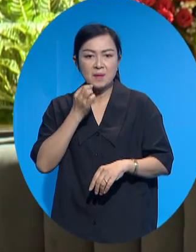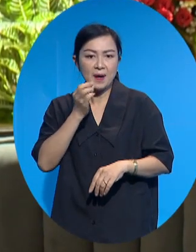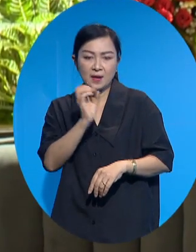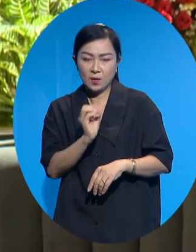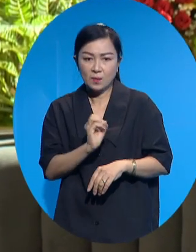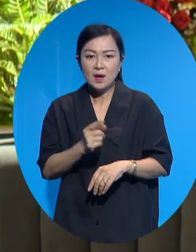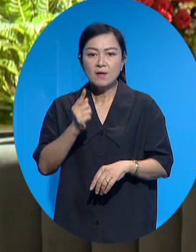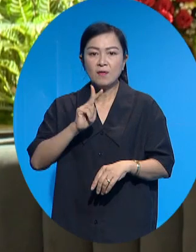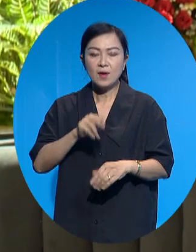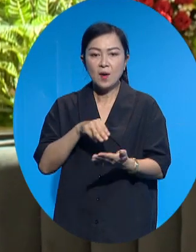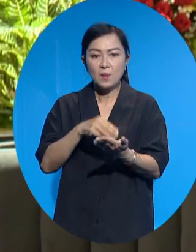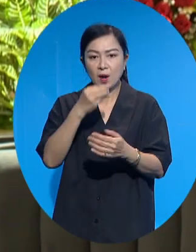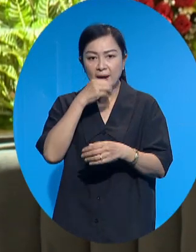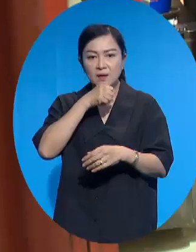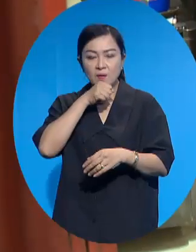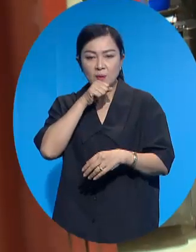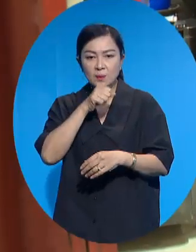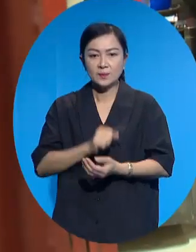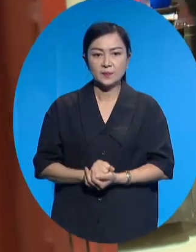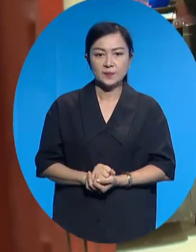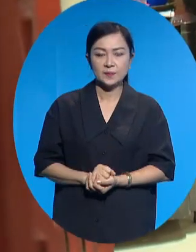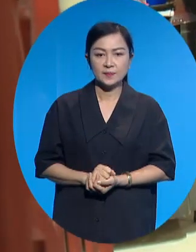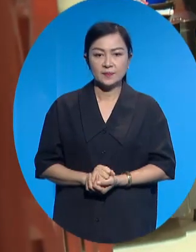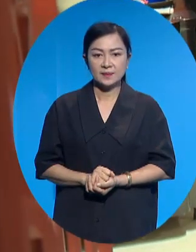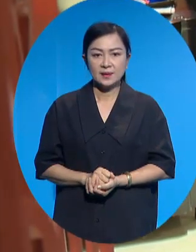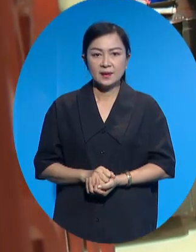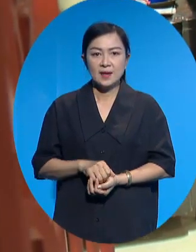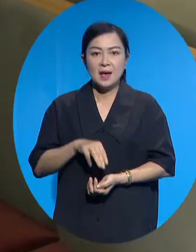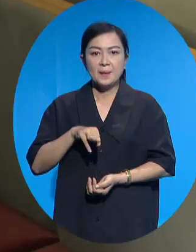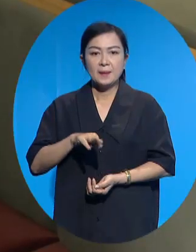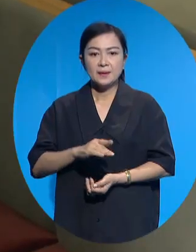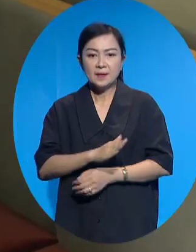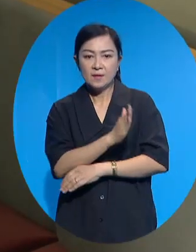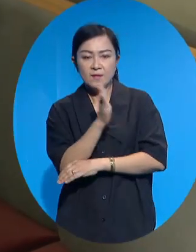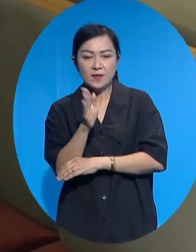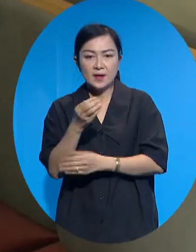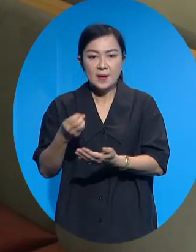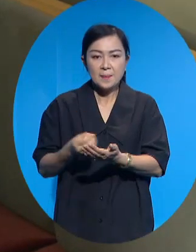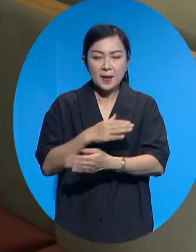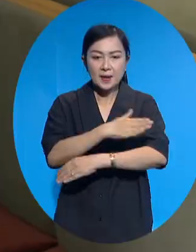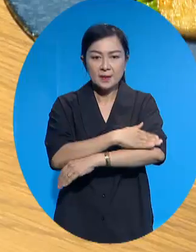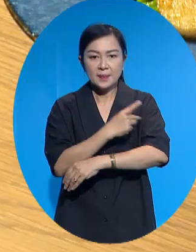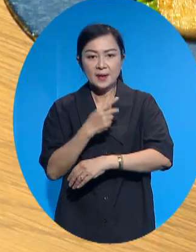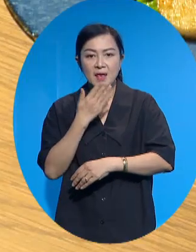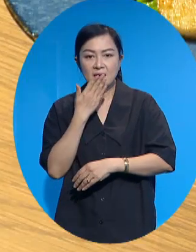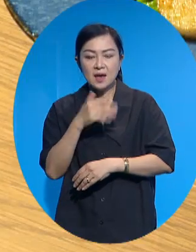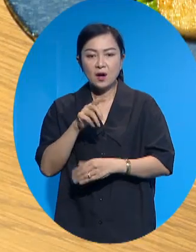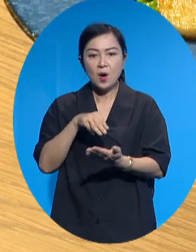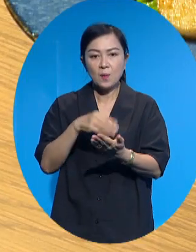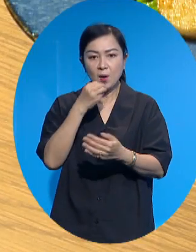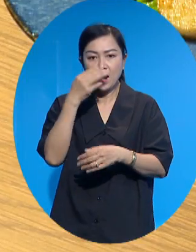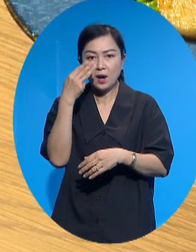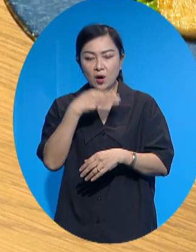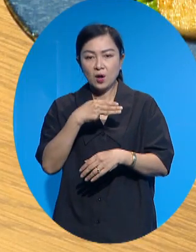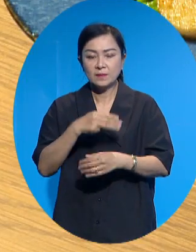vậy rất phù hợp với món ăn Hồng Kông mây danashi cũng phát triển ứng dụng bán hàng giúp thực khách dễ dàng có món ăn ngon